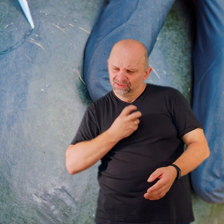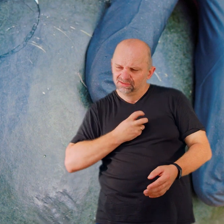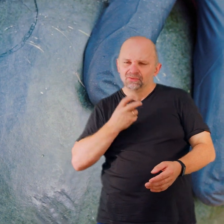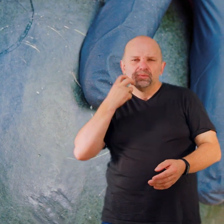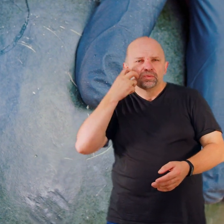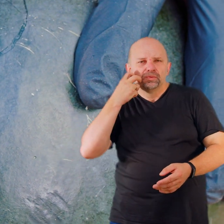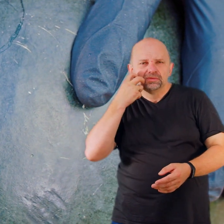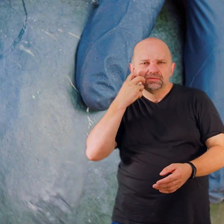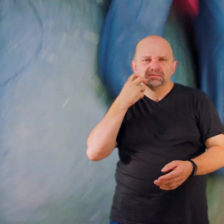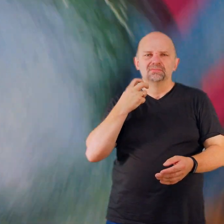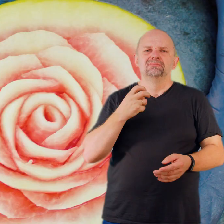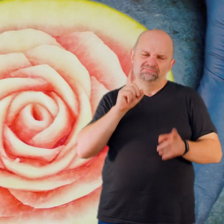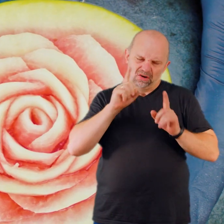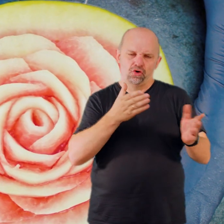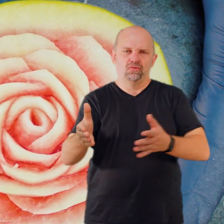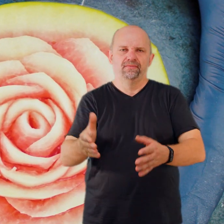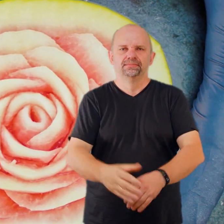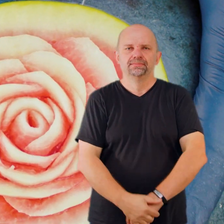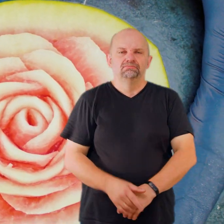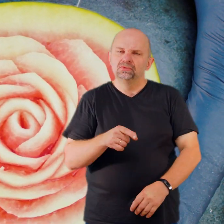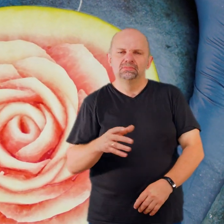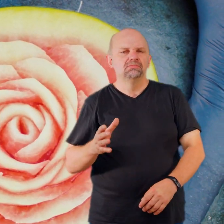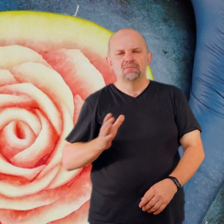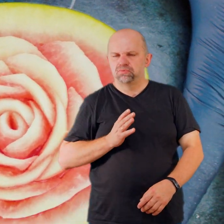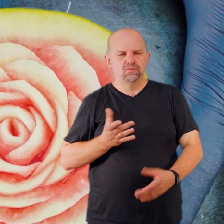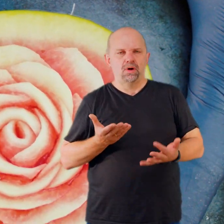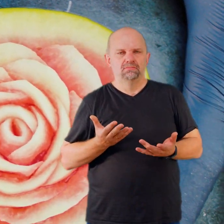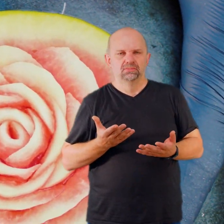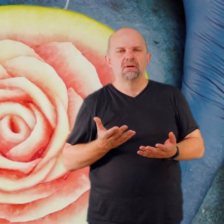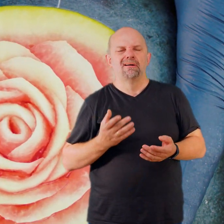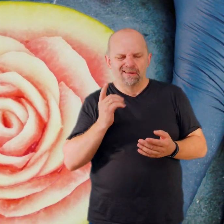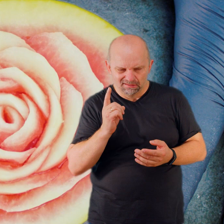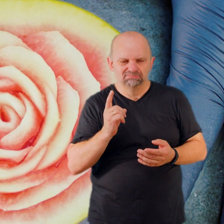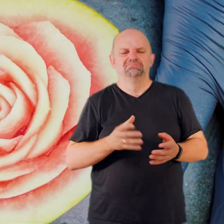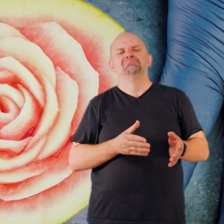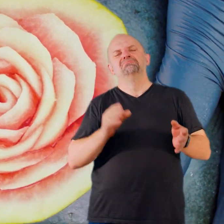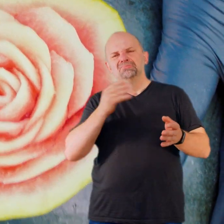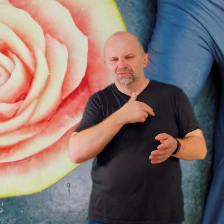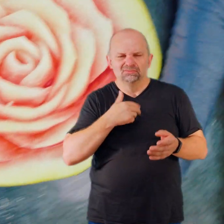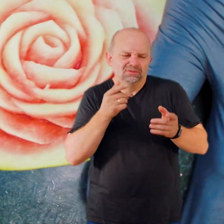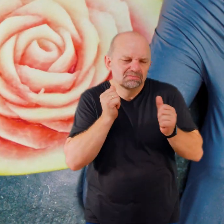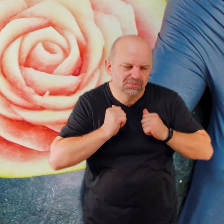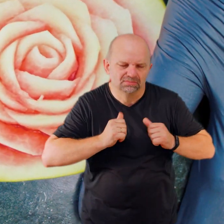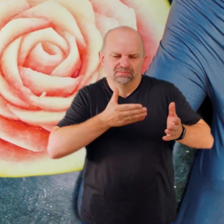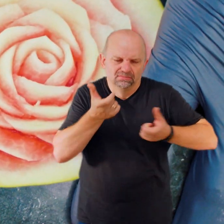góry. A to w ten sposób. Podcinamy skóreczkę. Przygotowujemy sobie miejsce na różę.